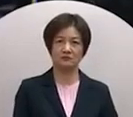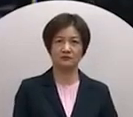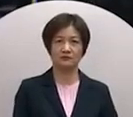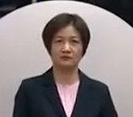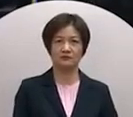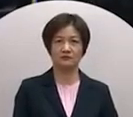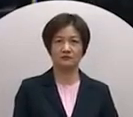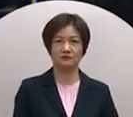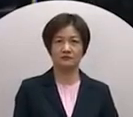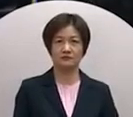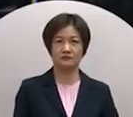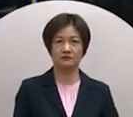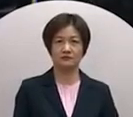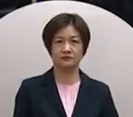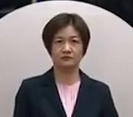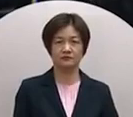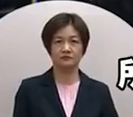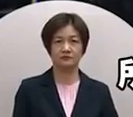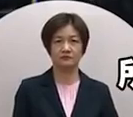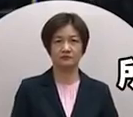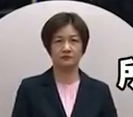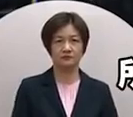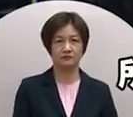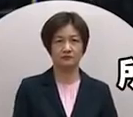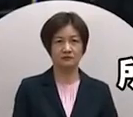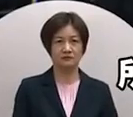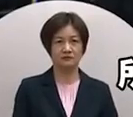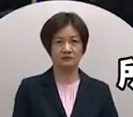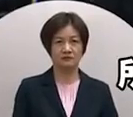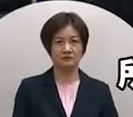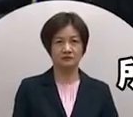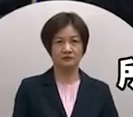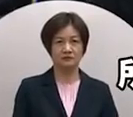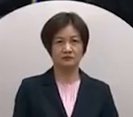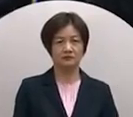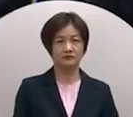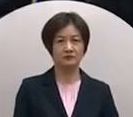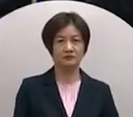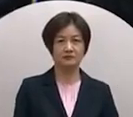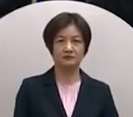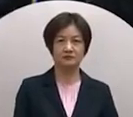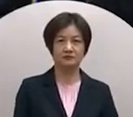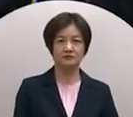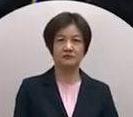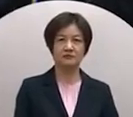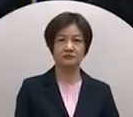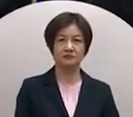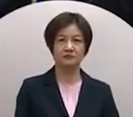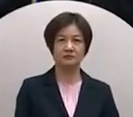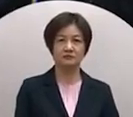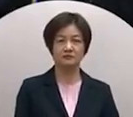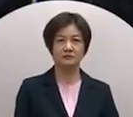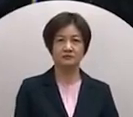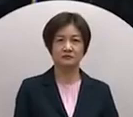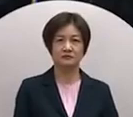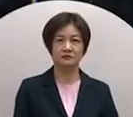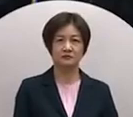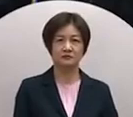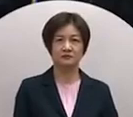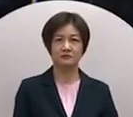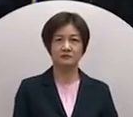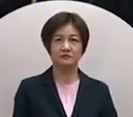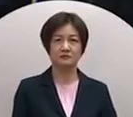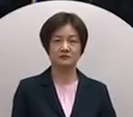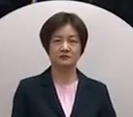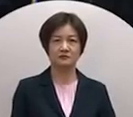啊，大家感得人心惶惶。好，所以如果是这是一个契机啊，我们也希望说院长能掌握这样的一个气氛的